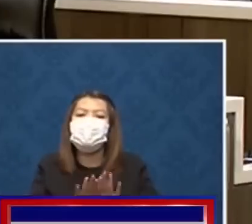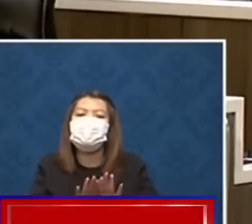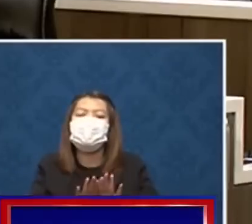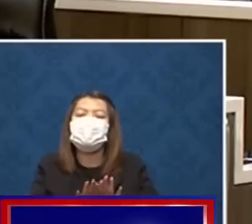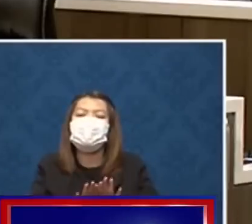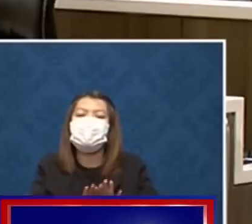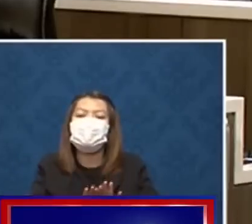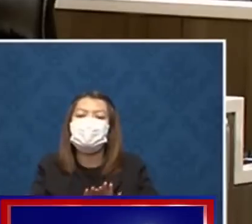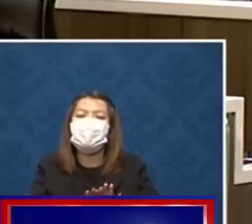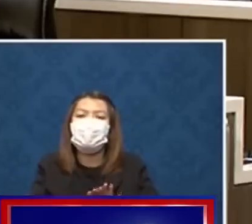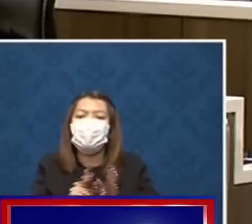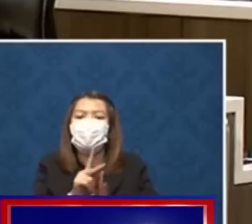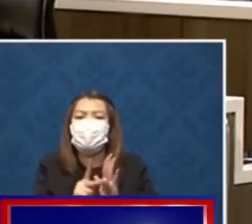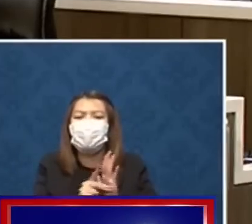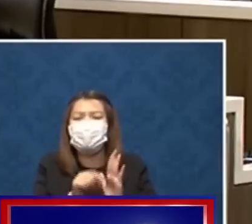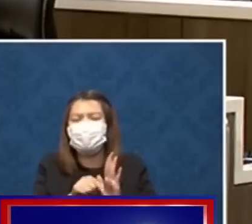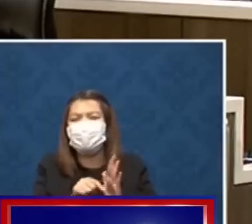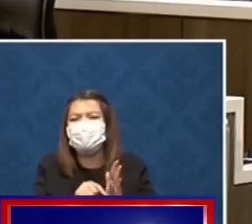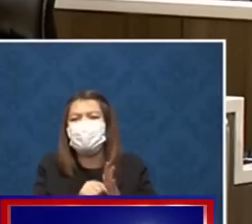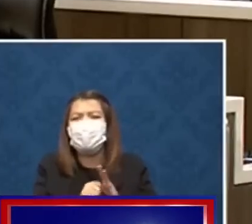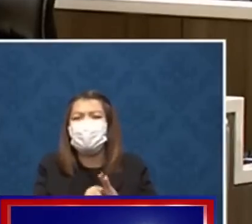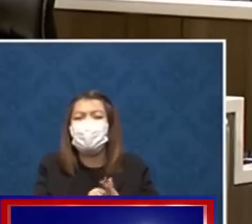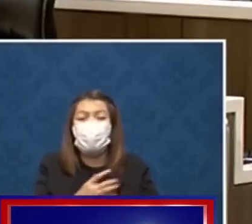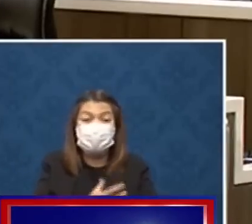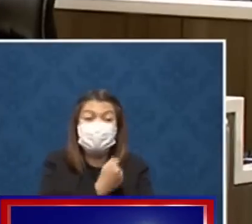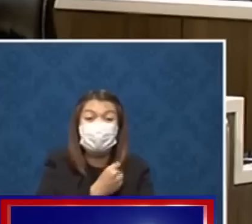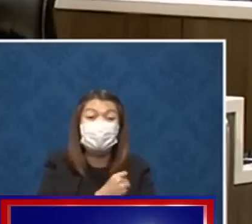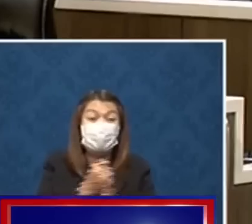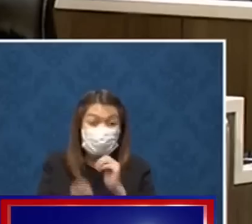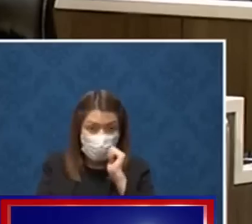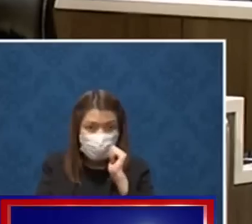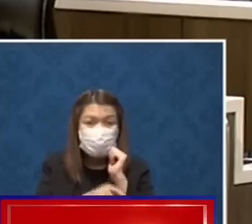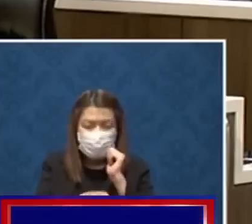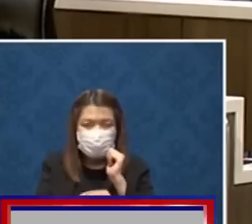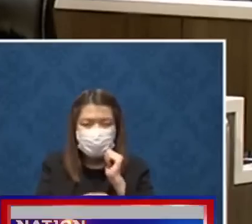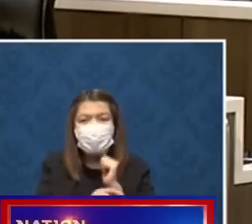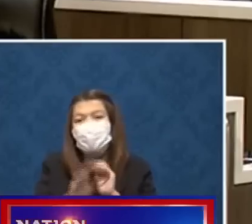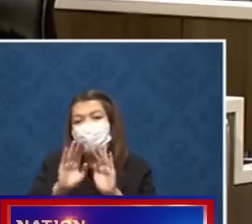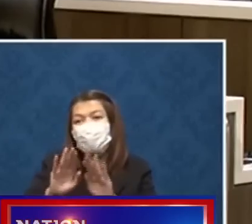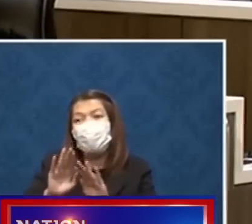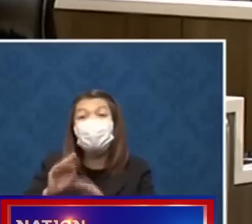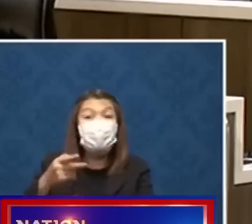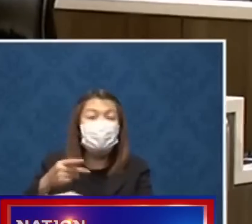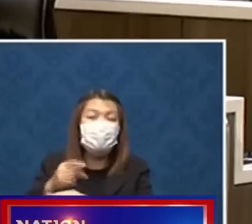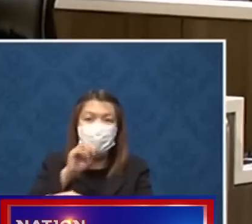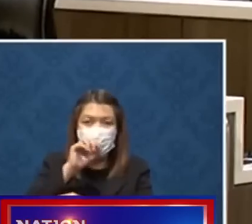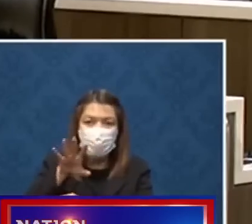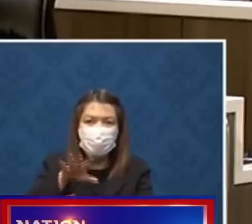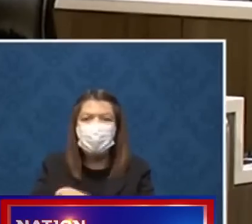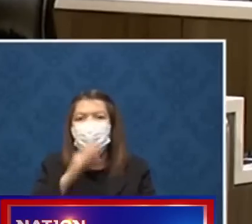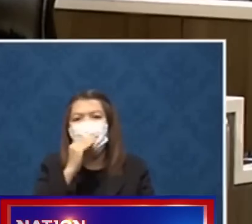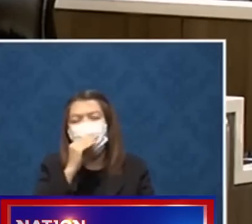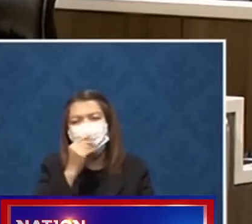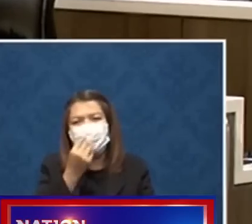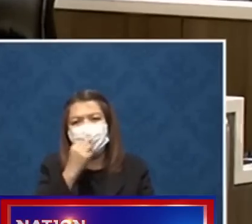มดิฉันขอถาม2คำถามค่ะฝากท่านประธานไปถึงพลเอกประยุทธ์ด้วย1ท่านพูดหมาแบบนั้นได้ยังไ